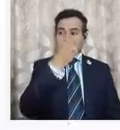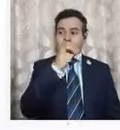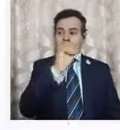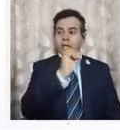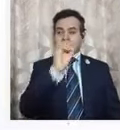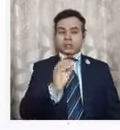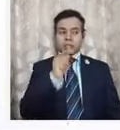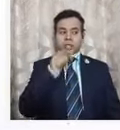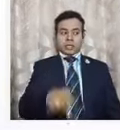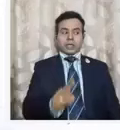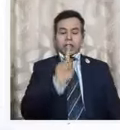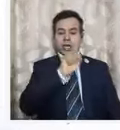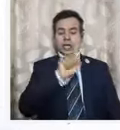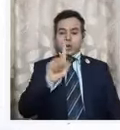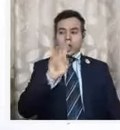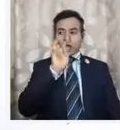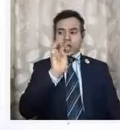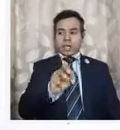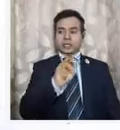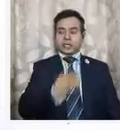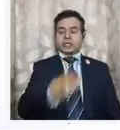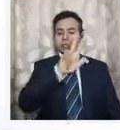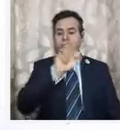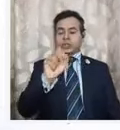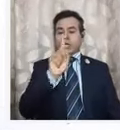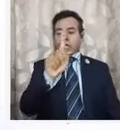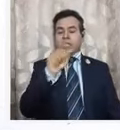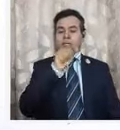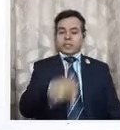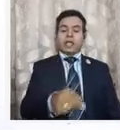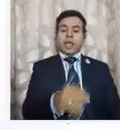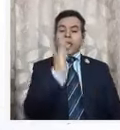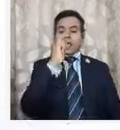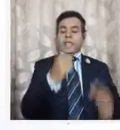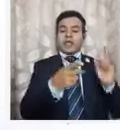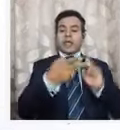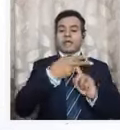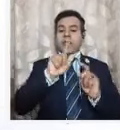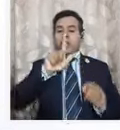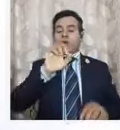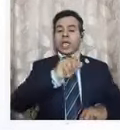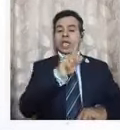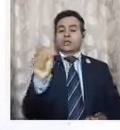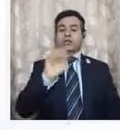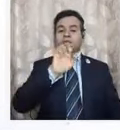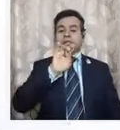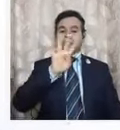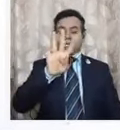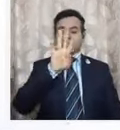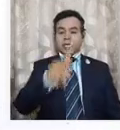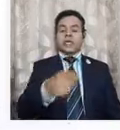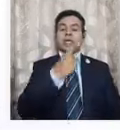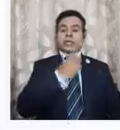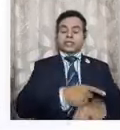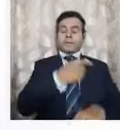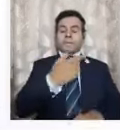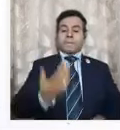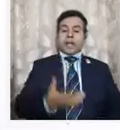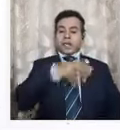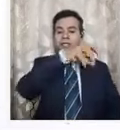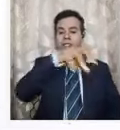374টি। সারা দেশে অক্সিজেন সিলিন্ডারের সংখ্যা 11,108টি, সারা দেশে হাই ফ্লো নেজাল ক্যানুলার